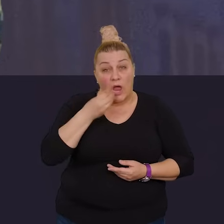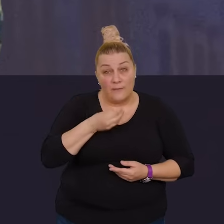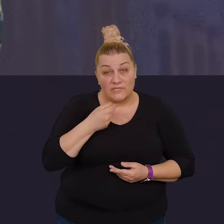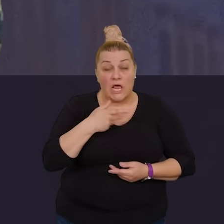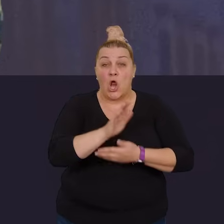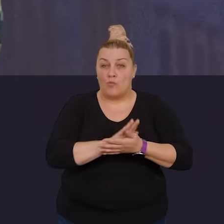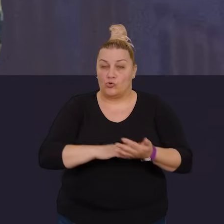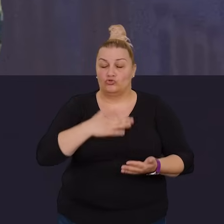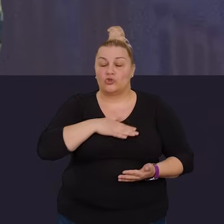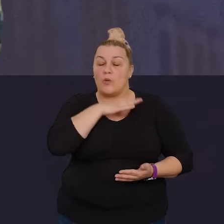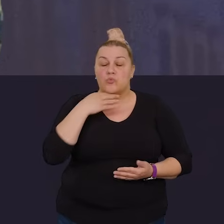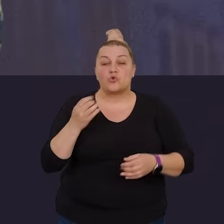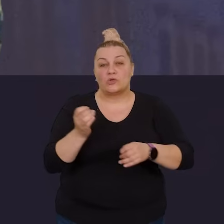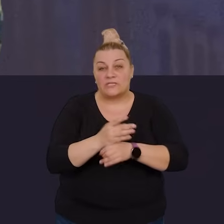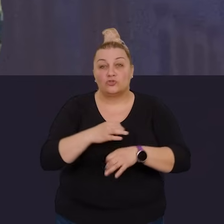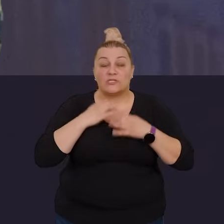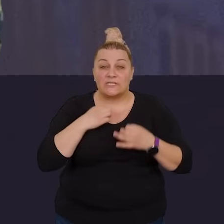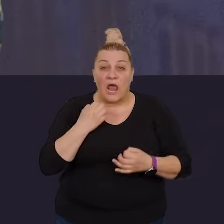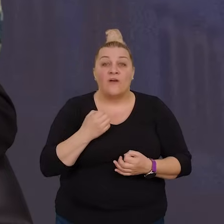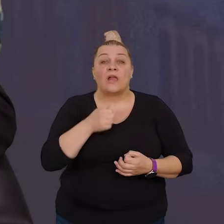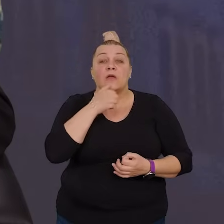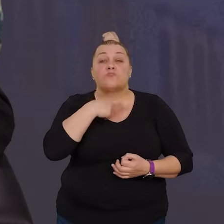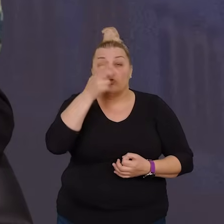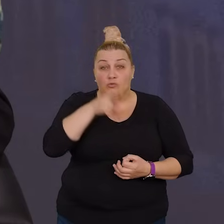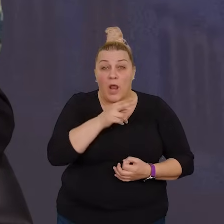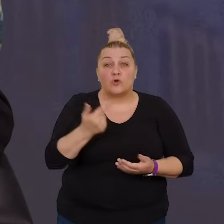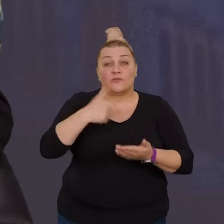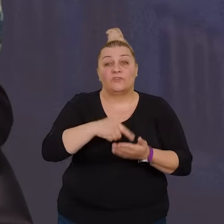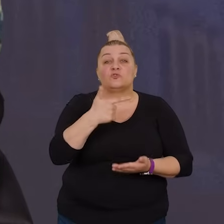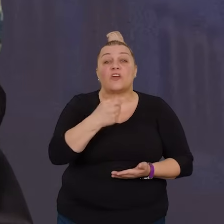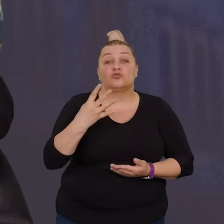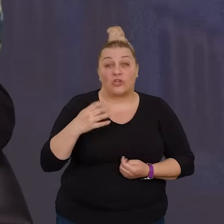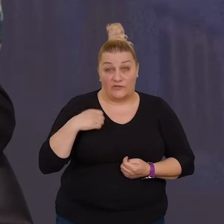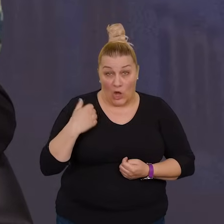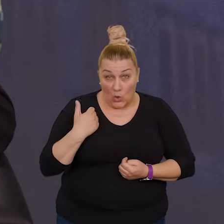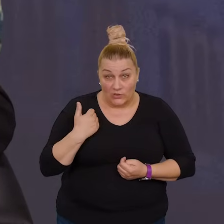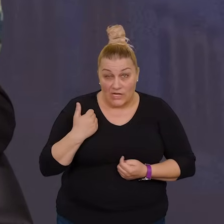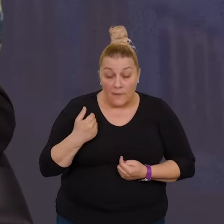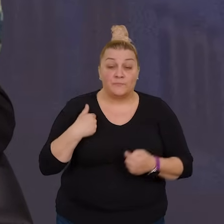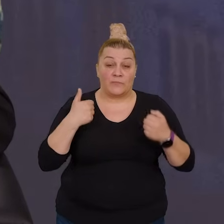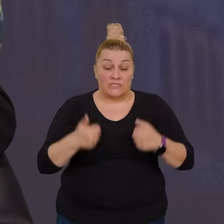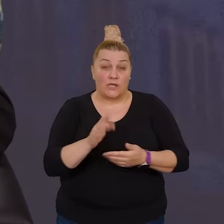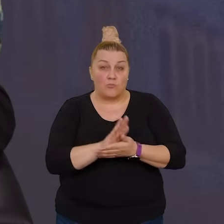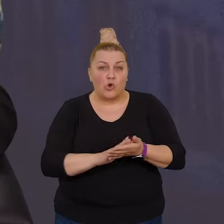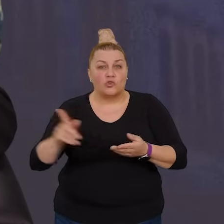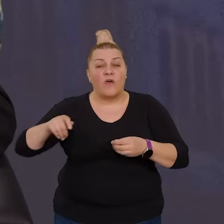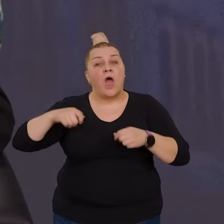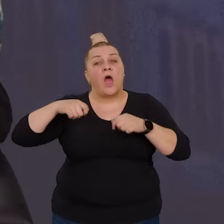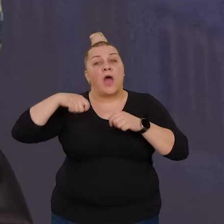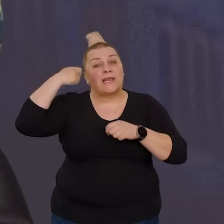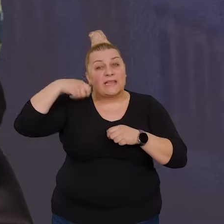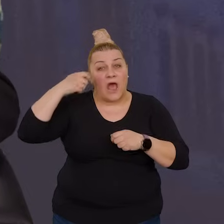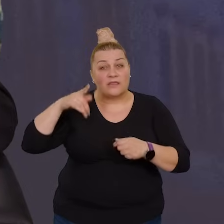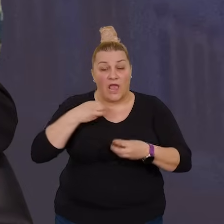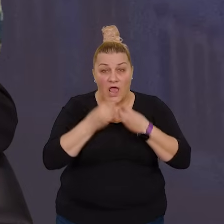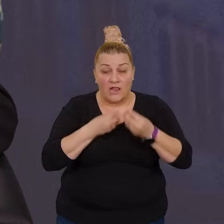početku želim vam puno sreće, zdravlje, Božeg blagoslova u 2024. godini. Mi krećemo sa našim redateljem, domoljubom,